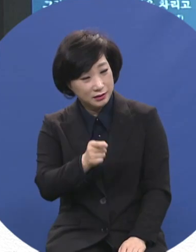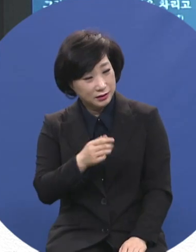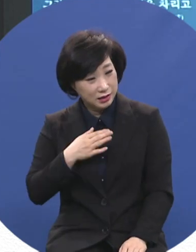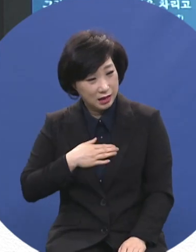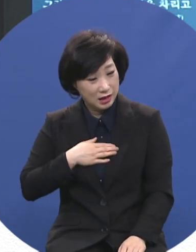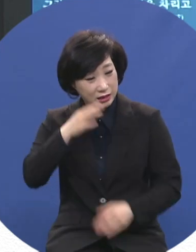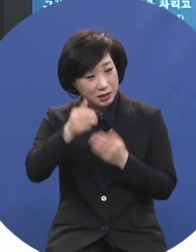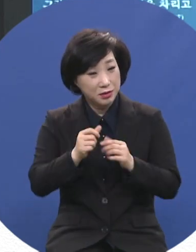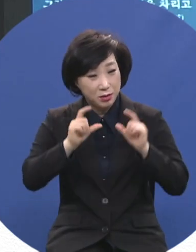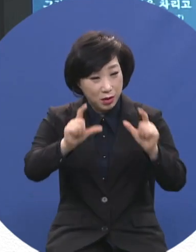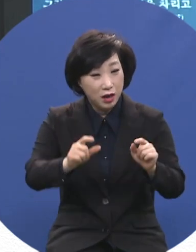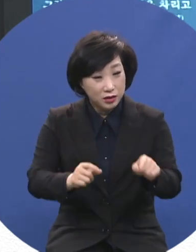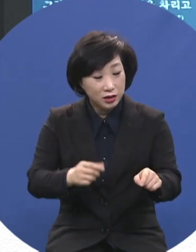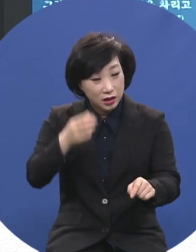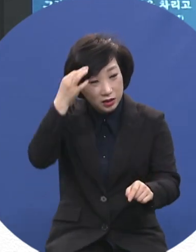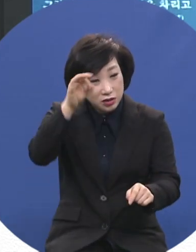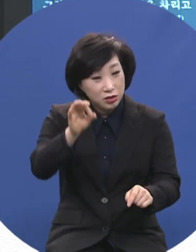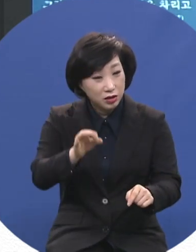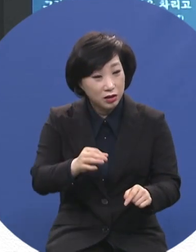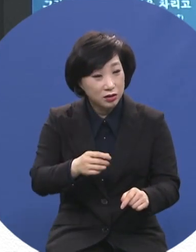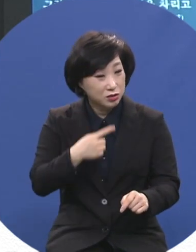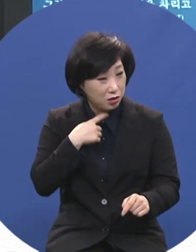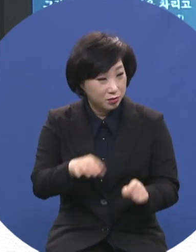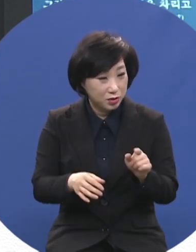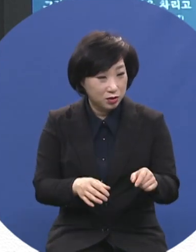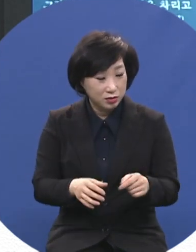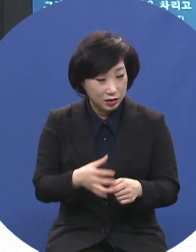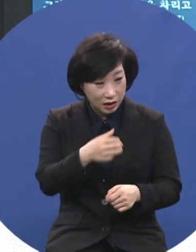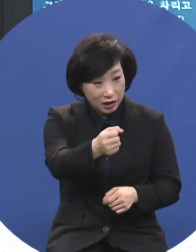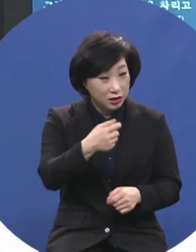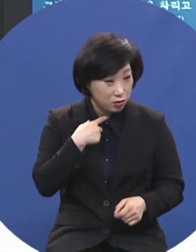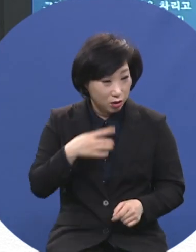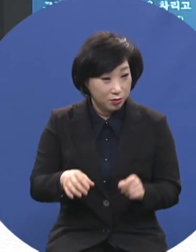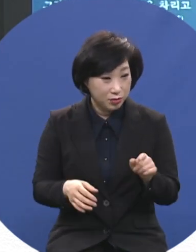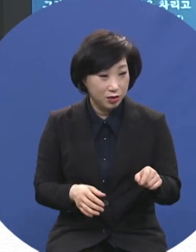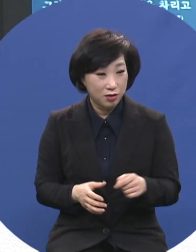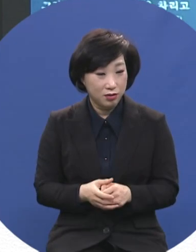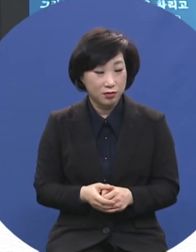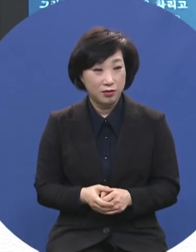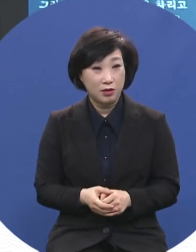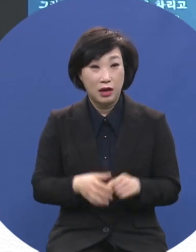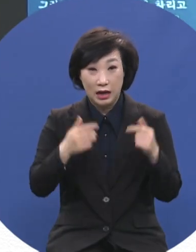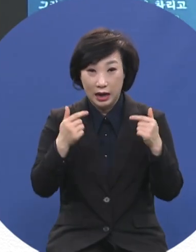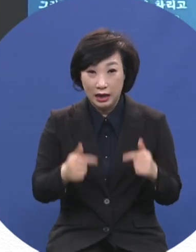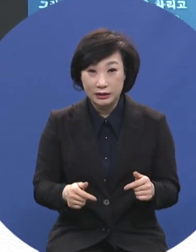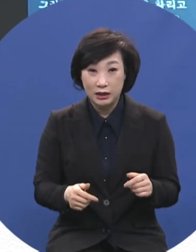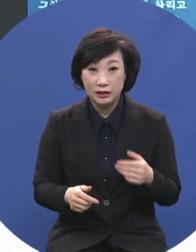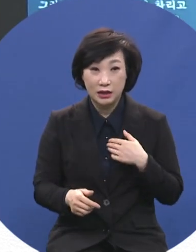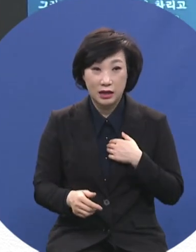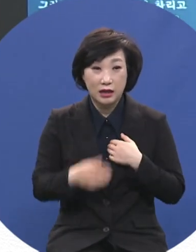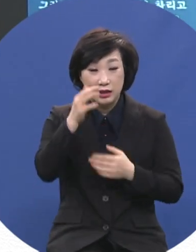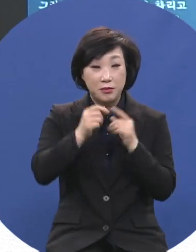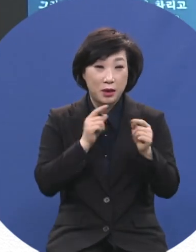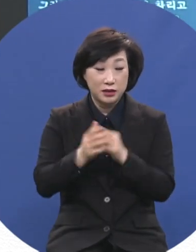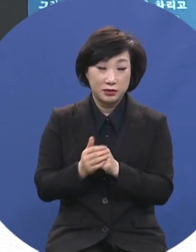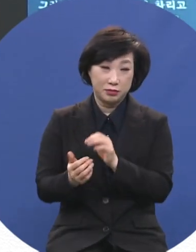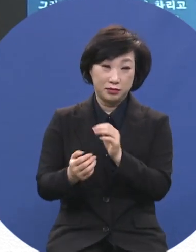인정한 적이 없어. 받아들인 적이 없어. 너는 항상 내 말을